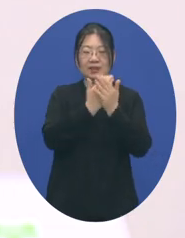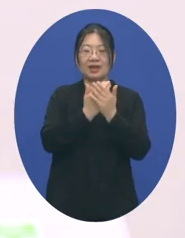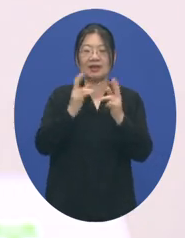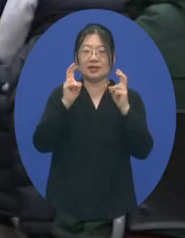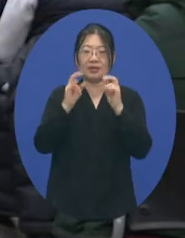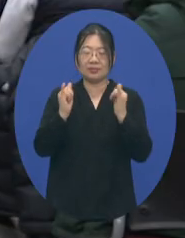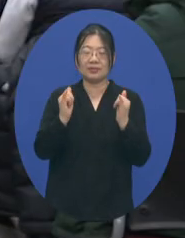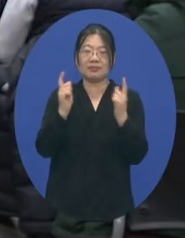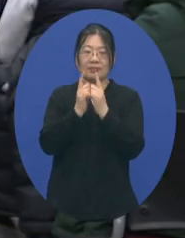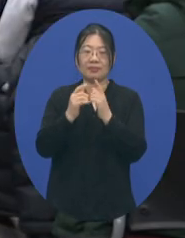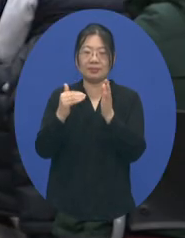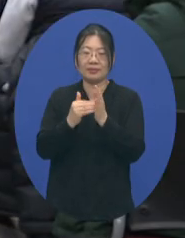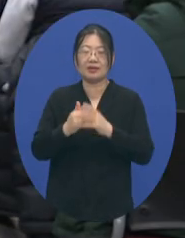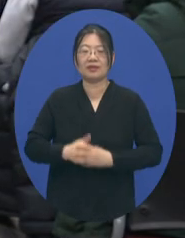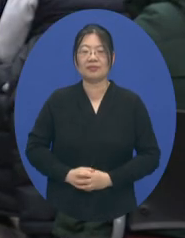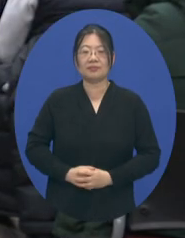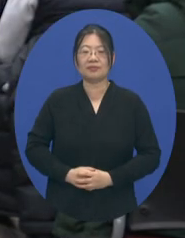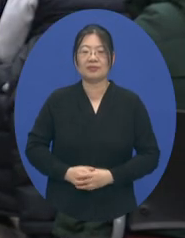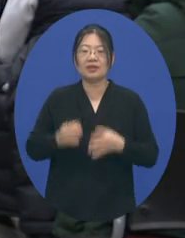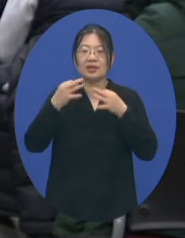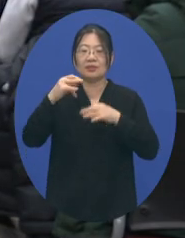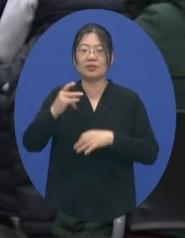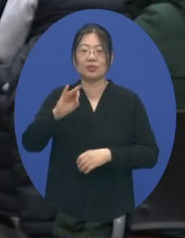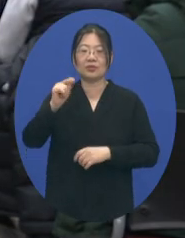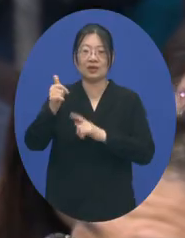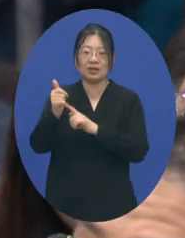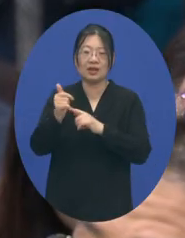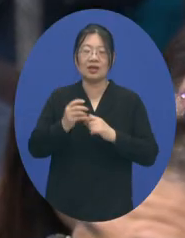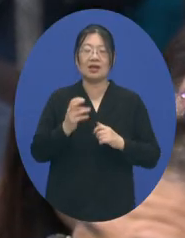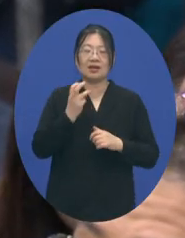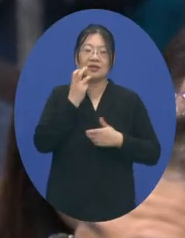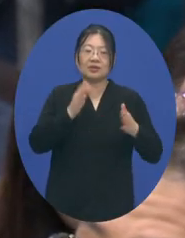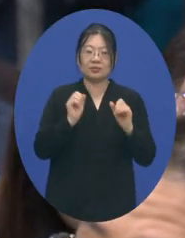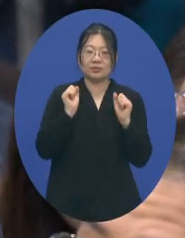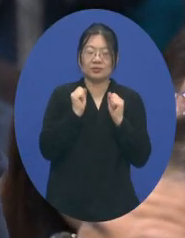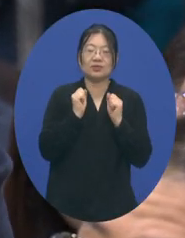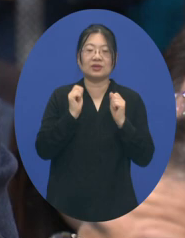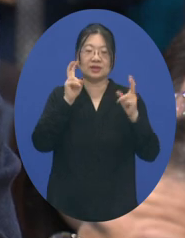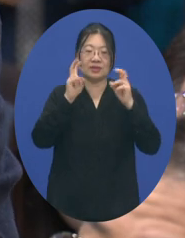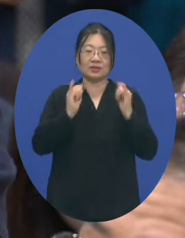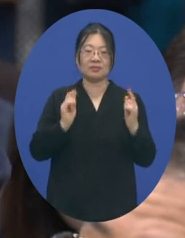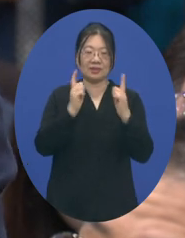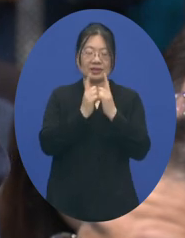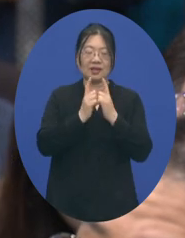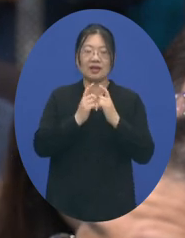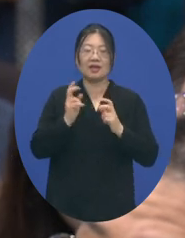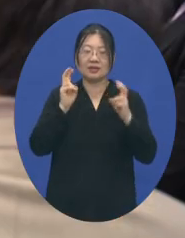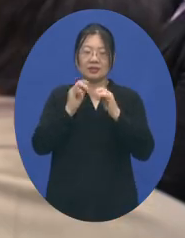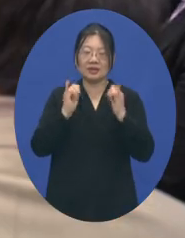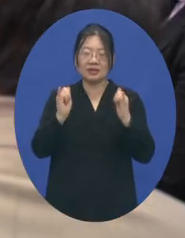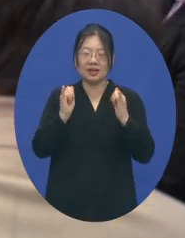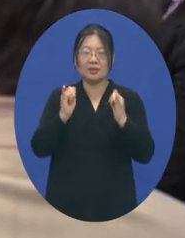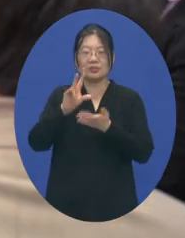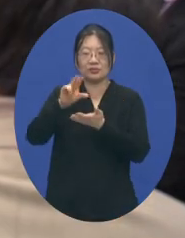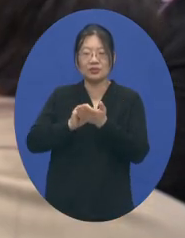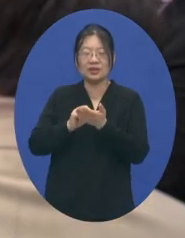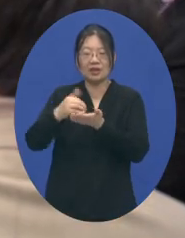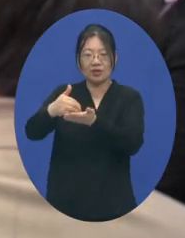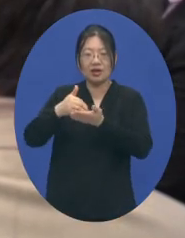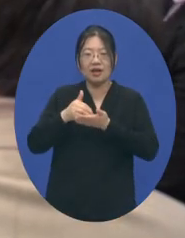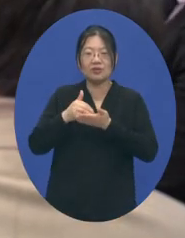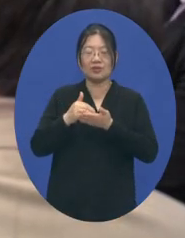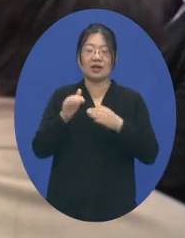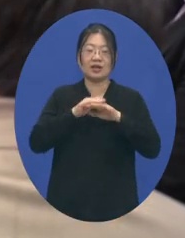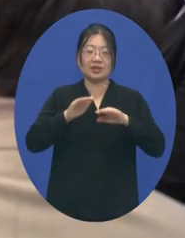열었습니다. 김동연 경기도지사가 경기북부 기업인들을 만나 기업인들의 애로사항을 듣고 해결할 수 있는 플랫폼을